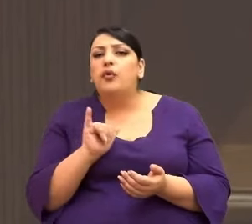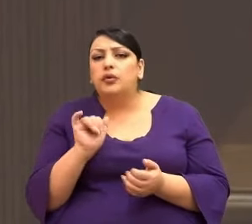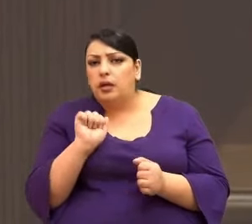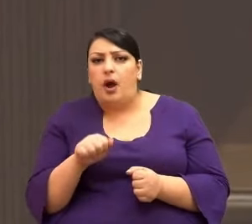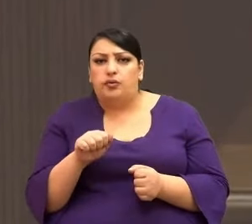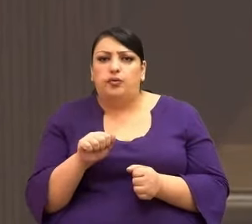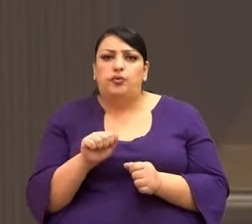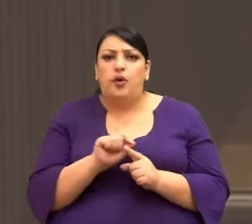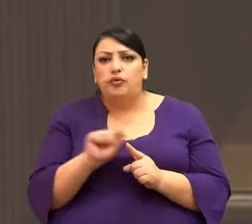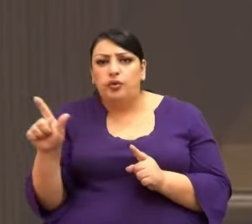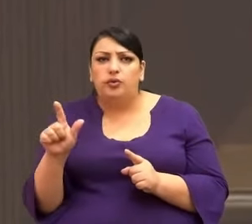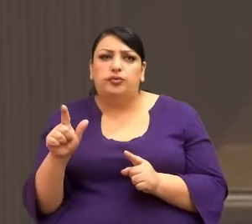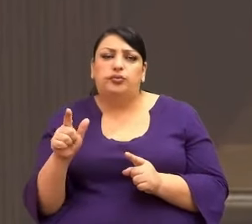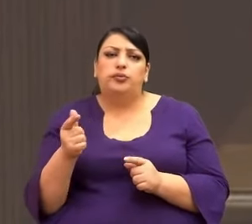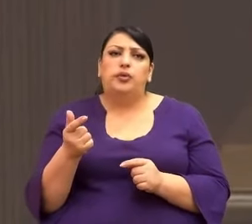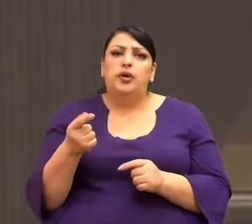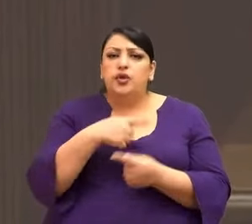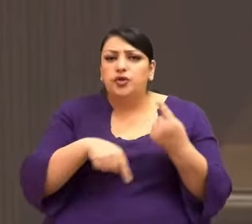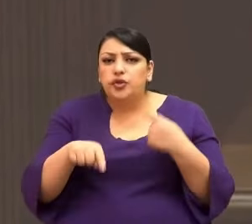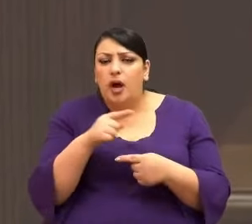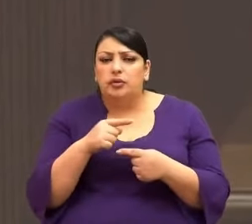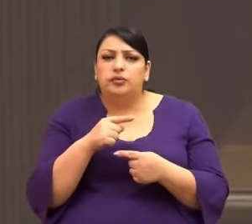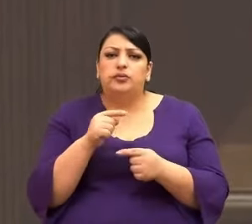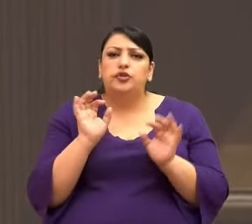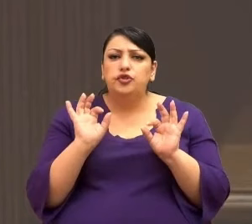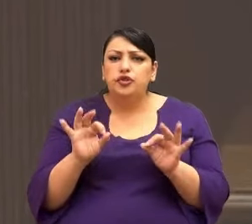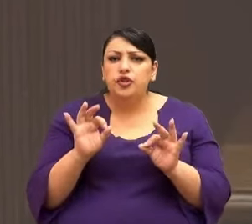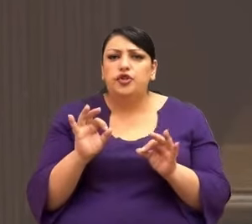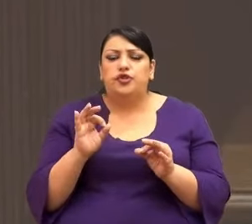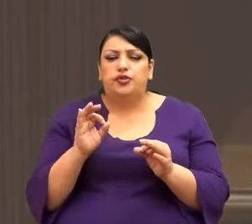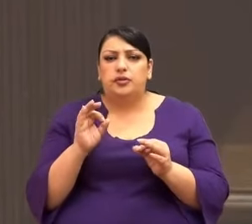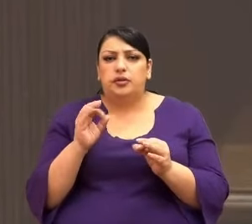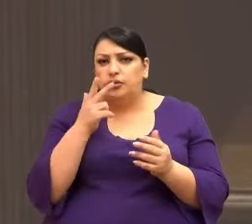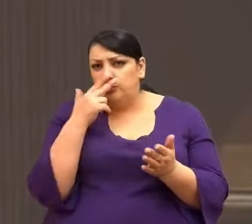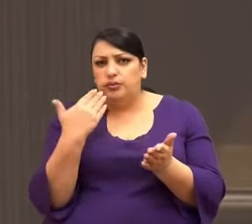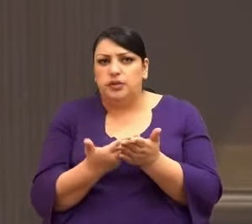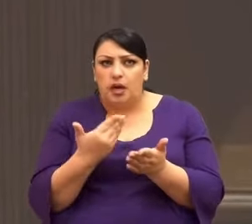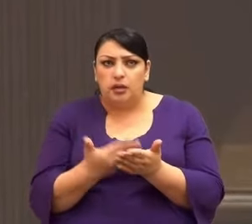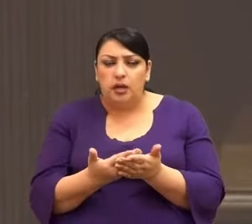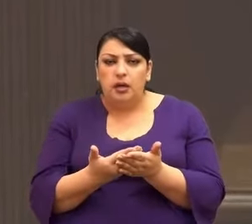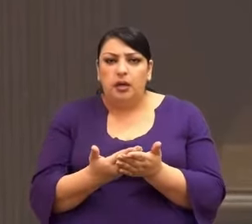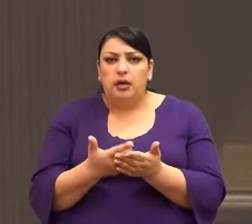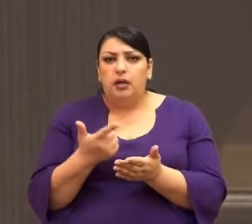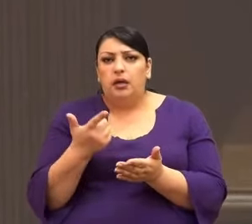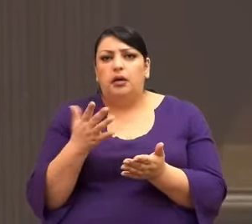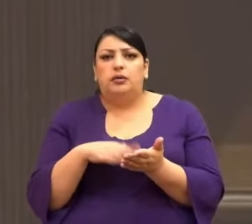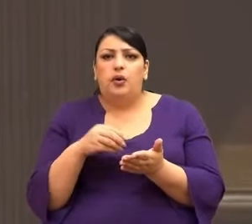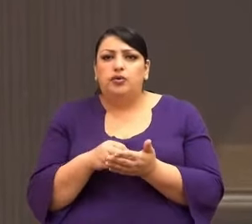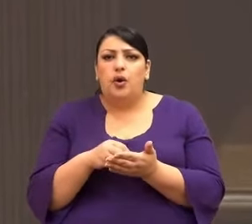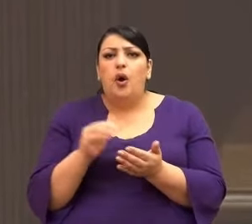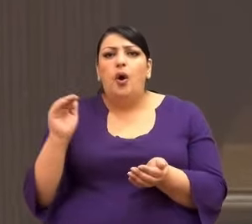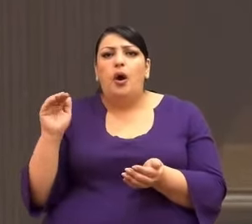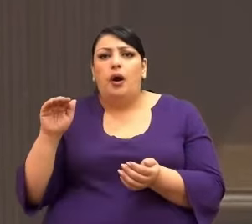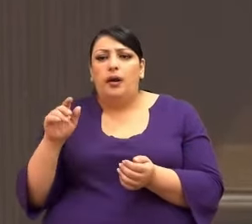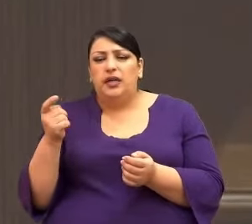աճելու, իրացման շրջանառության իրական ծավալները ցույց տալու և այդ կերպ անհավասար, այսինքն փոքրերի հետ